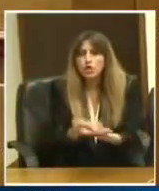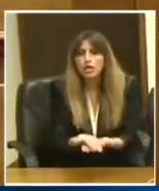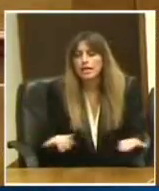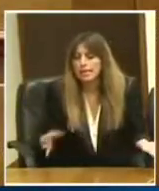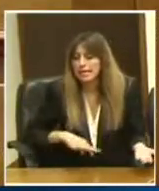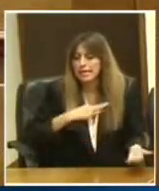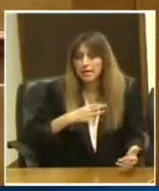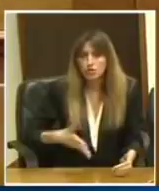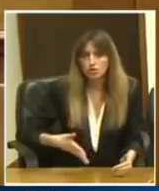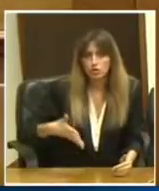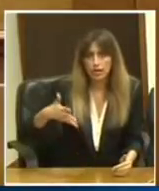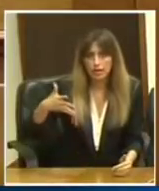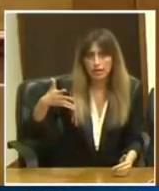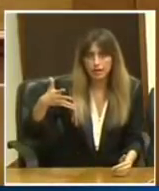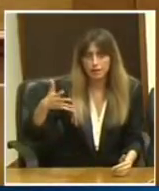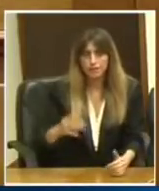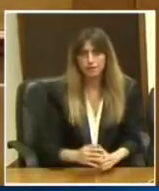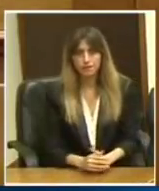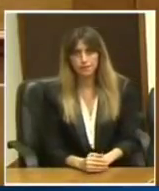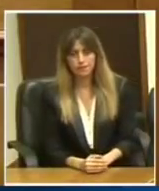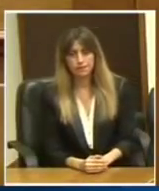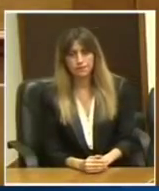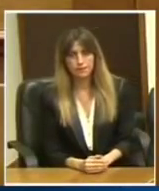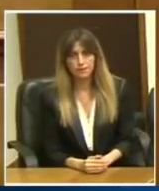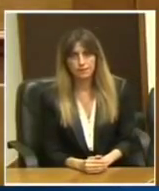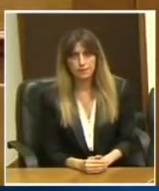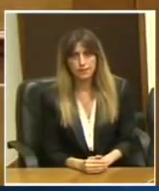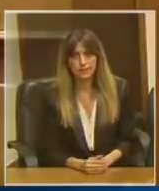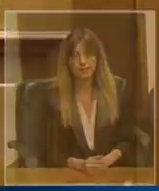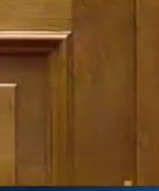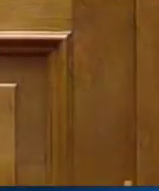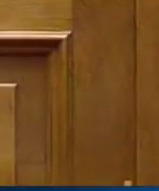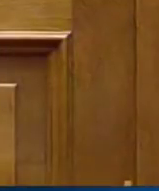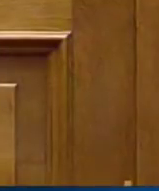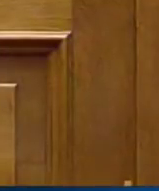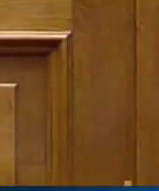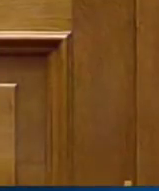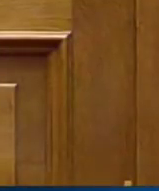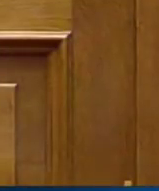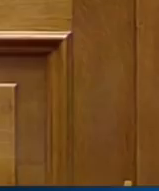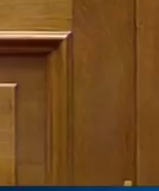Το σημαντικότερο όμως το οποίο άκουσα και χρήση σχολιασμού